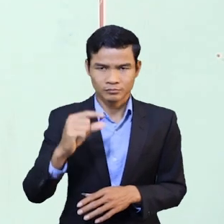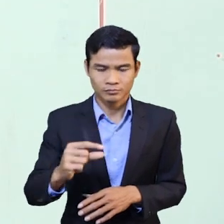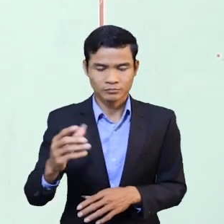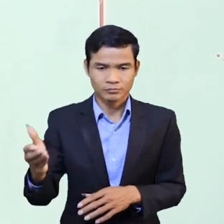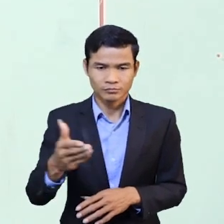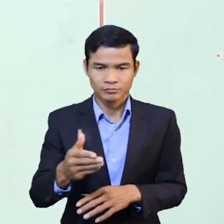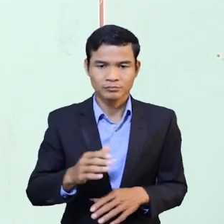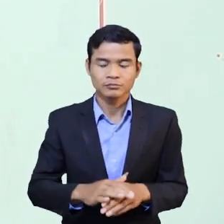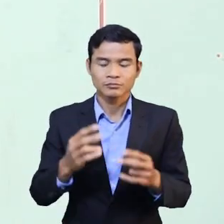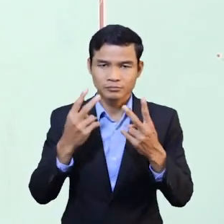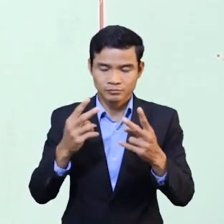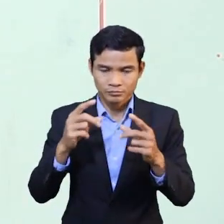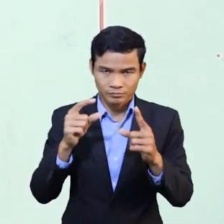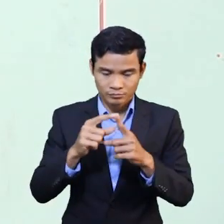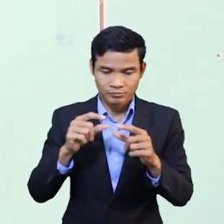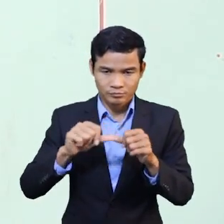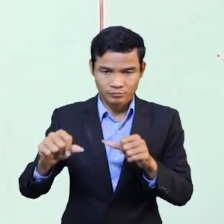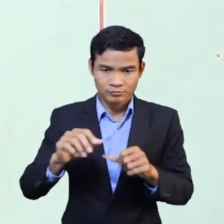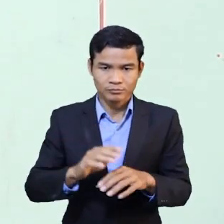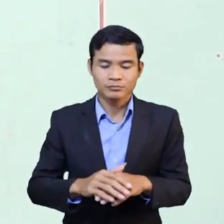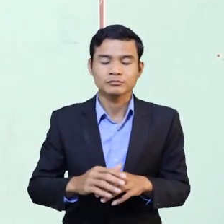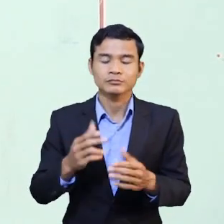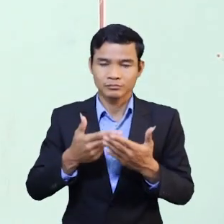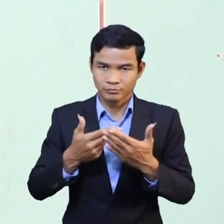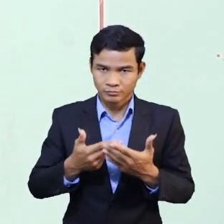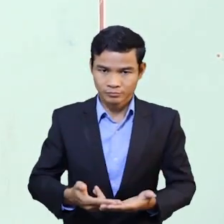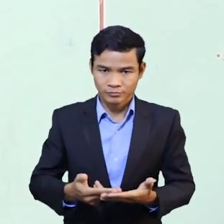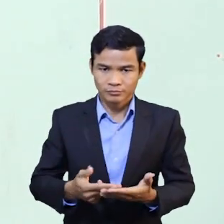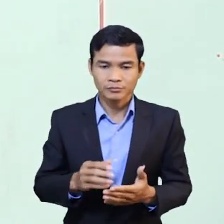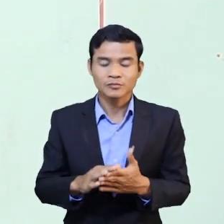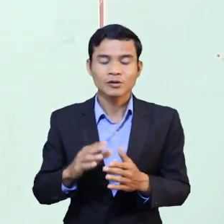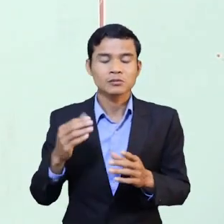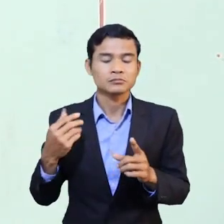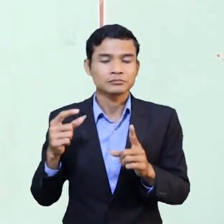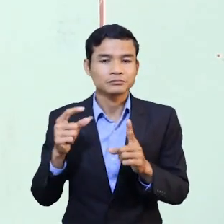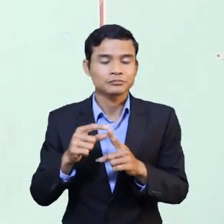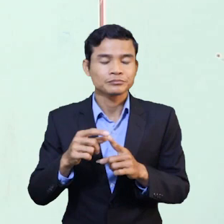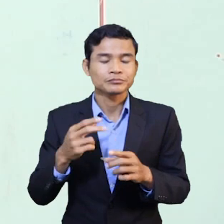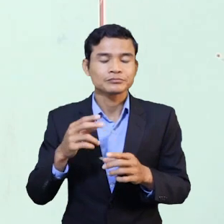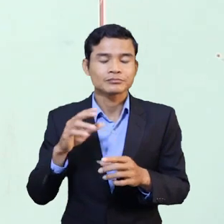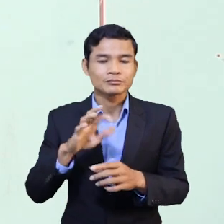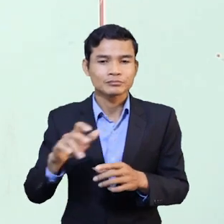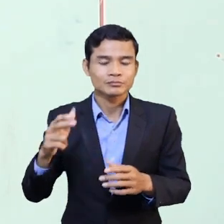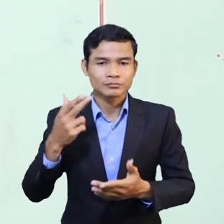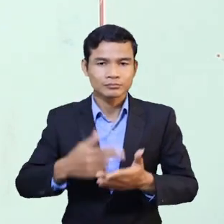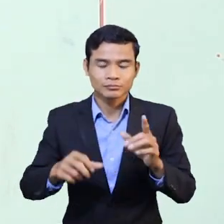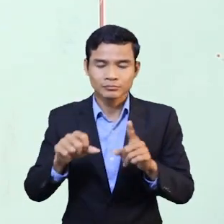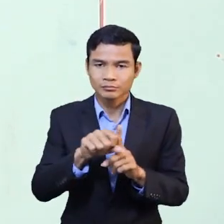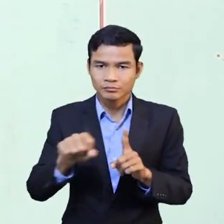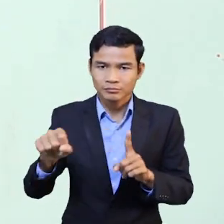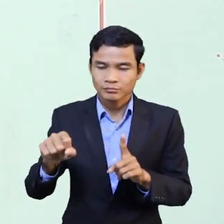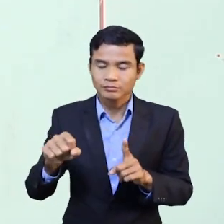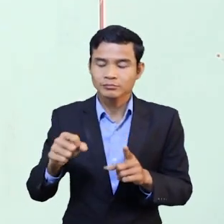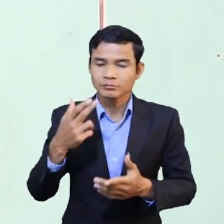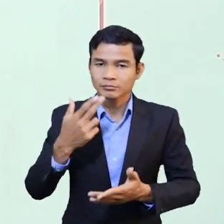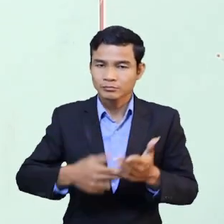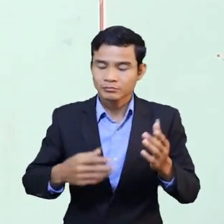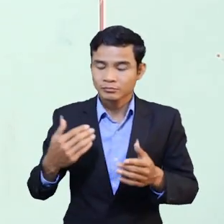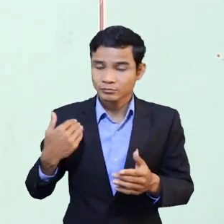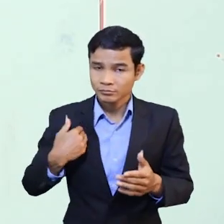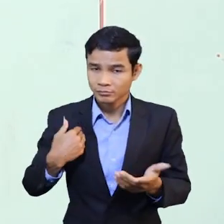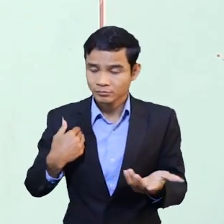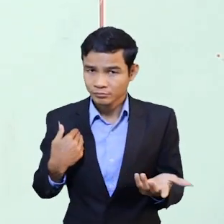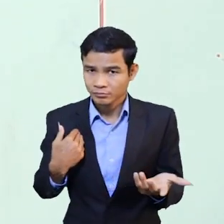chả lẽ dân mơ bịa bằng tập tiệt chả bịa tùng ngôn nó con chả tác bịa tùng ngôn ta miền ạ xó nát để trụt lực nia con